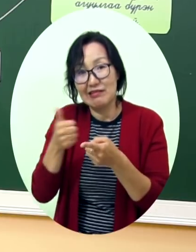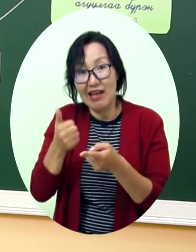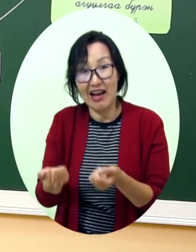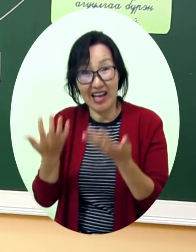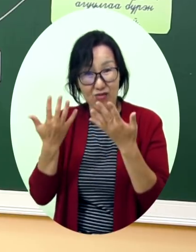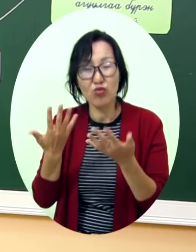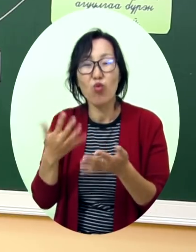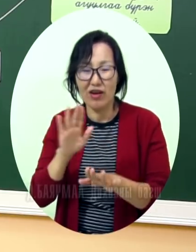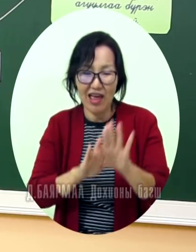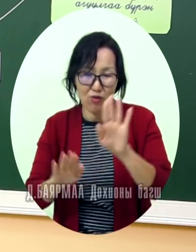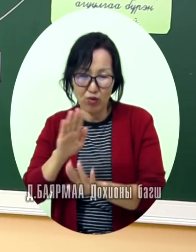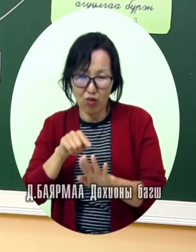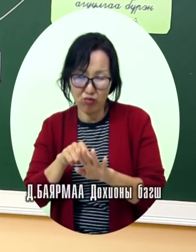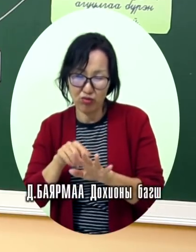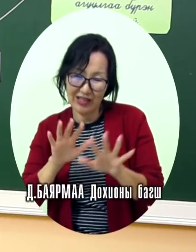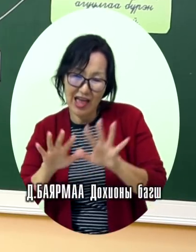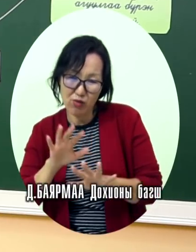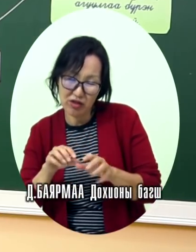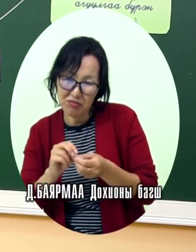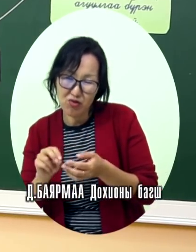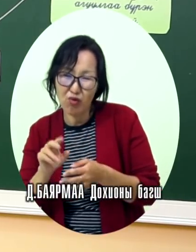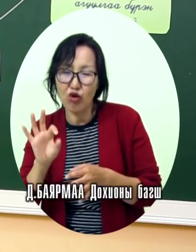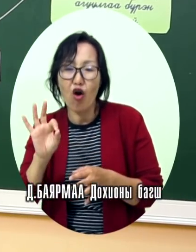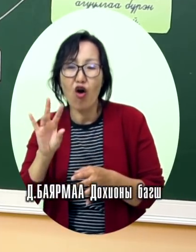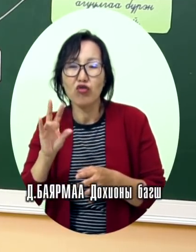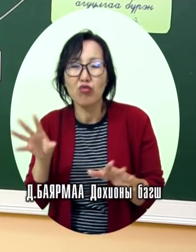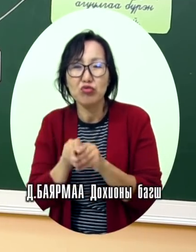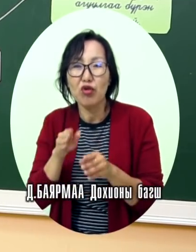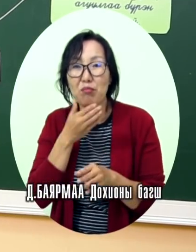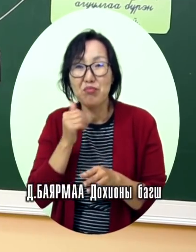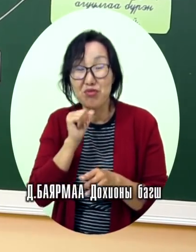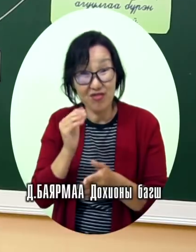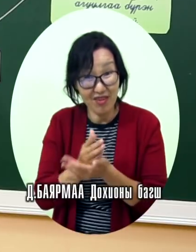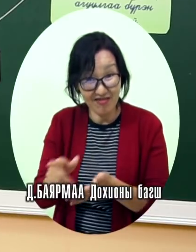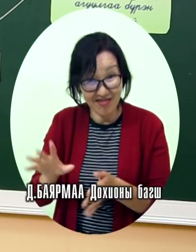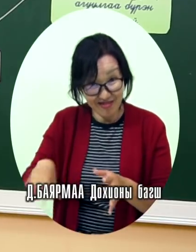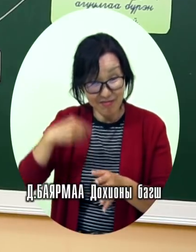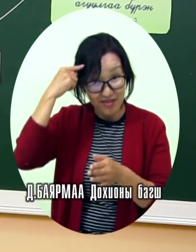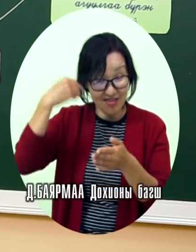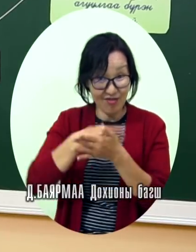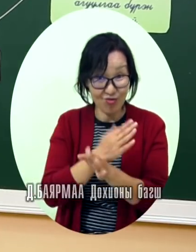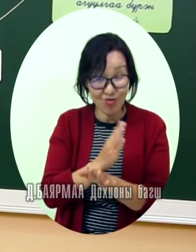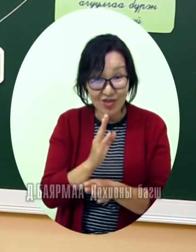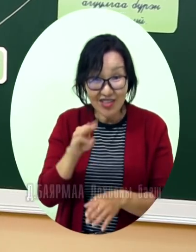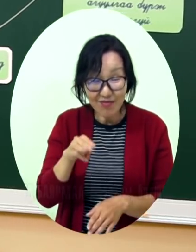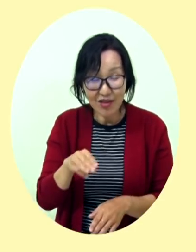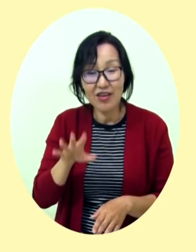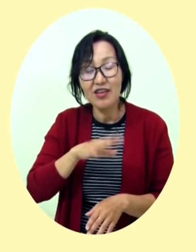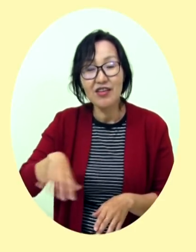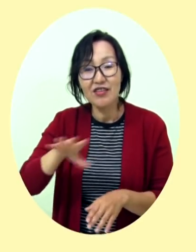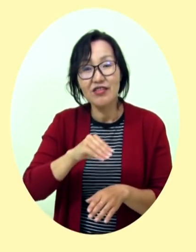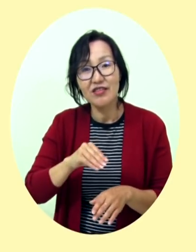гэдэг маань найруулгын хувьд оновчгүй болох нэ гэсэн ийм санаануудыг өнөөдрийн хичээлээр бүгдээрээ мэдэж авлаа. За